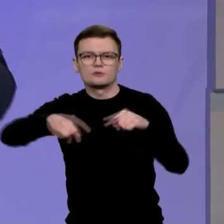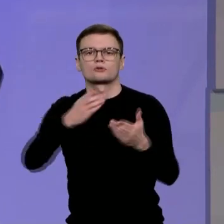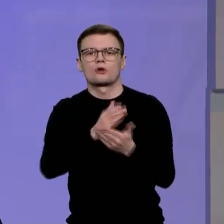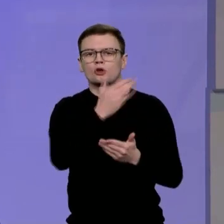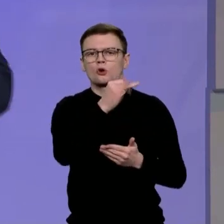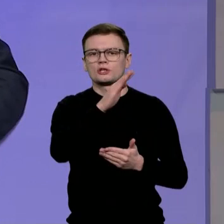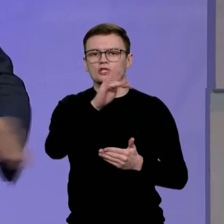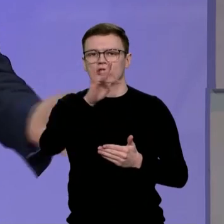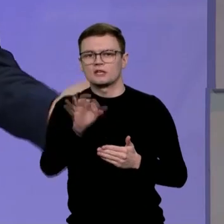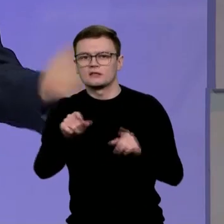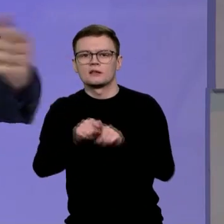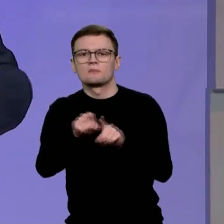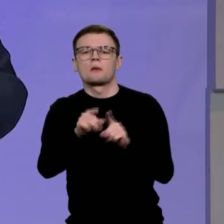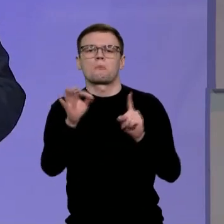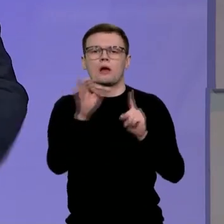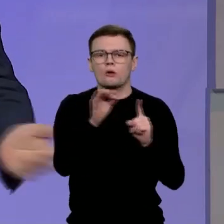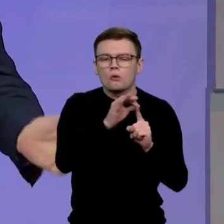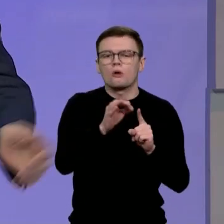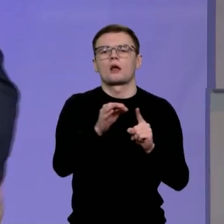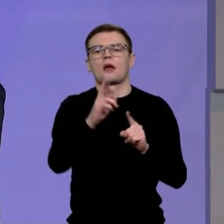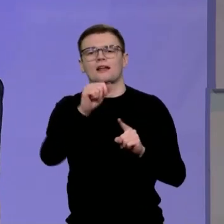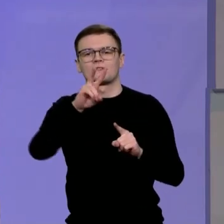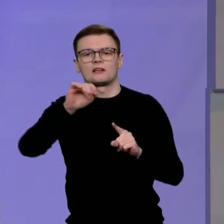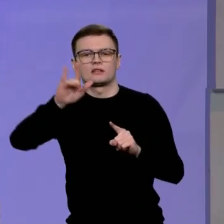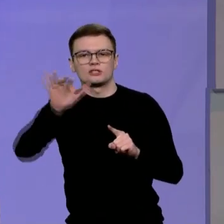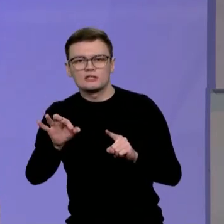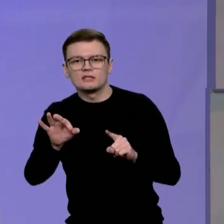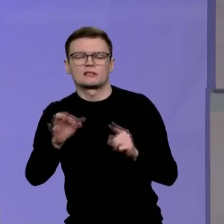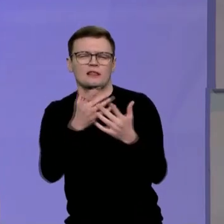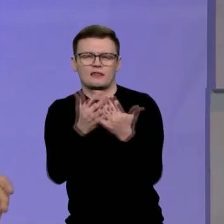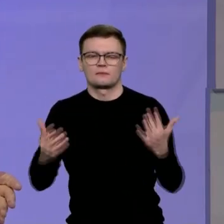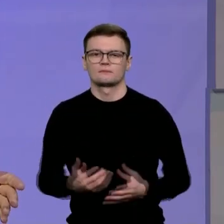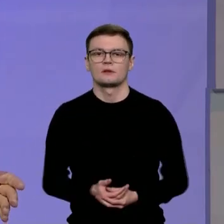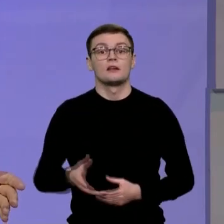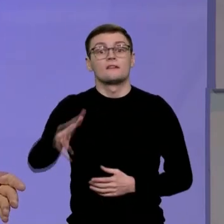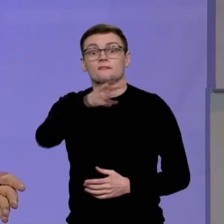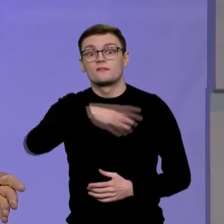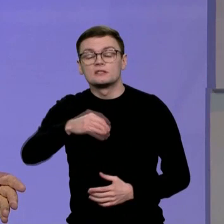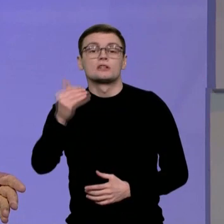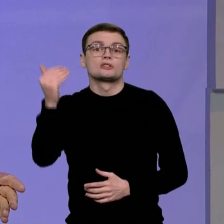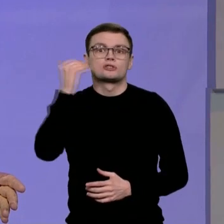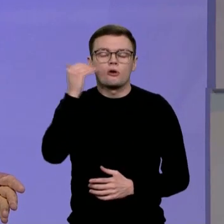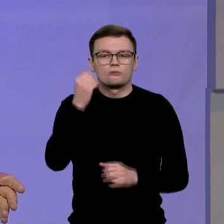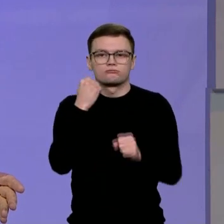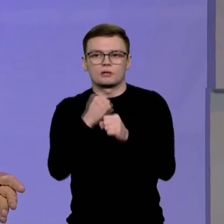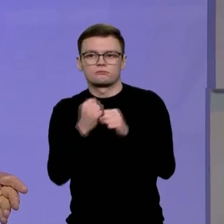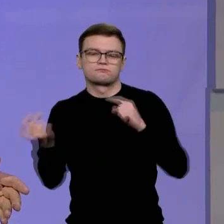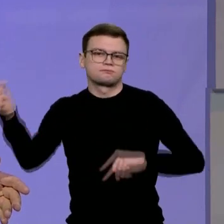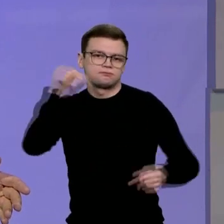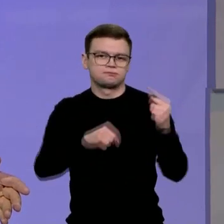ir Pakruojis, Radviliškis, visi, Kelmė, Akmenė, visi važiuoja į Šiaulius dirbti. Sakykim, tie žmonės, kurie